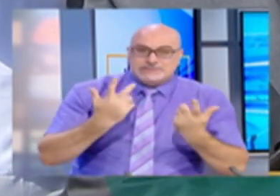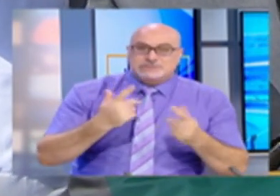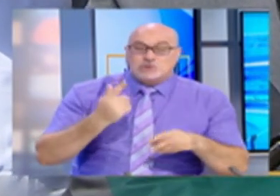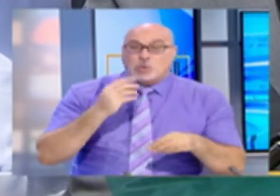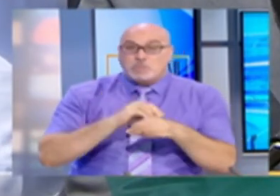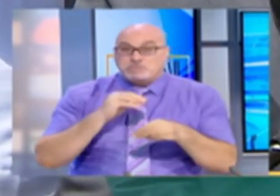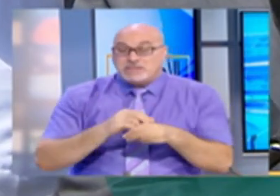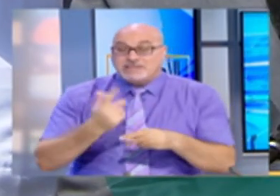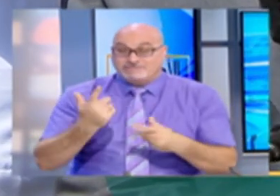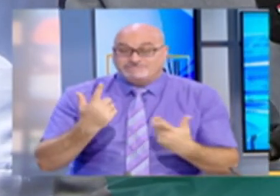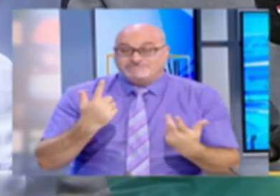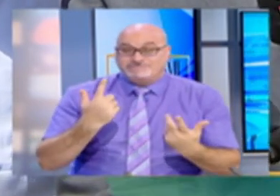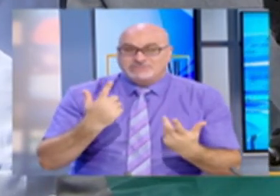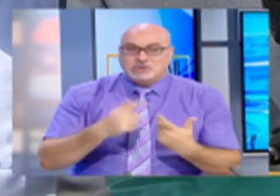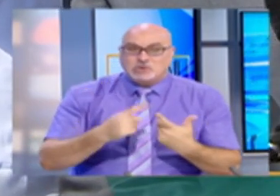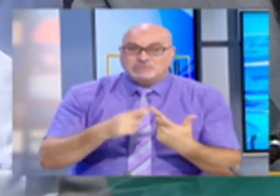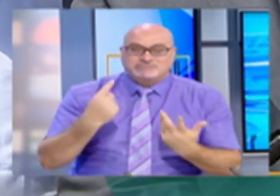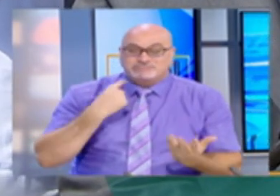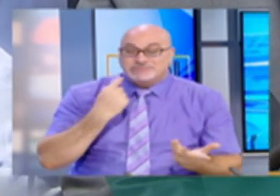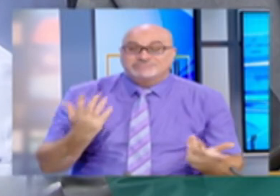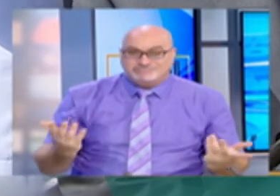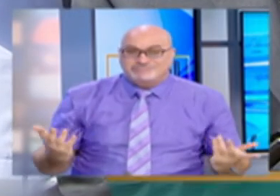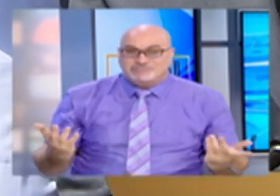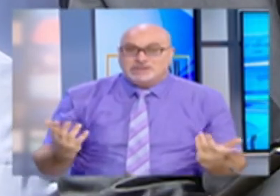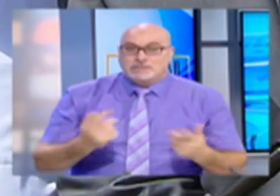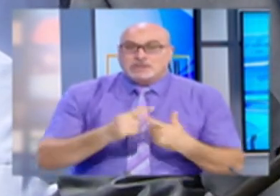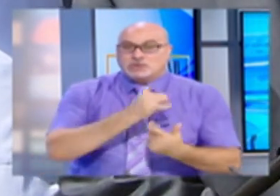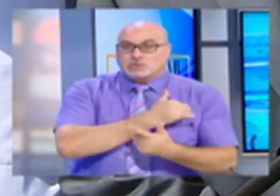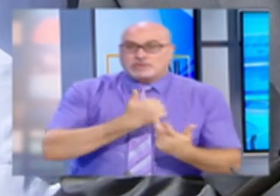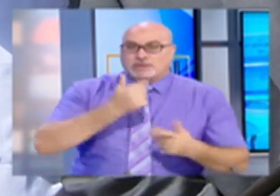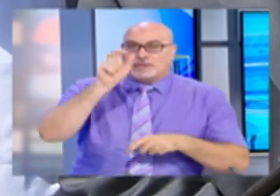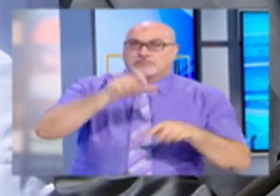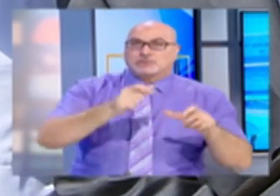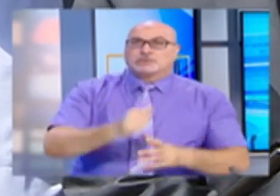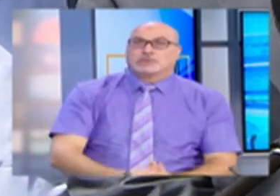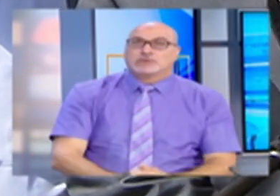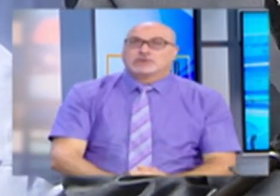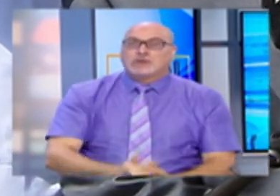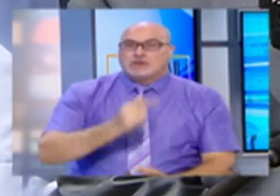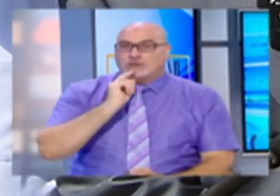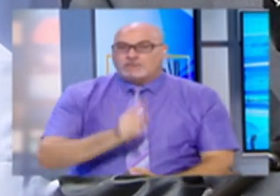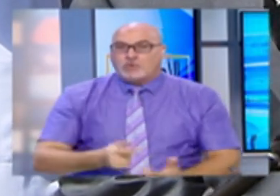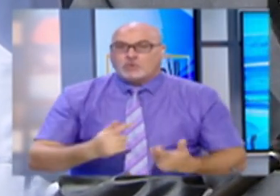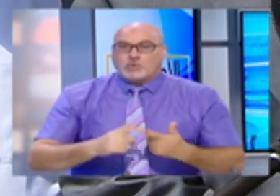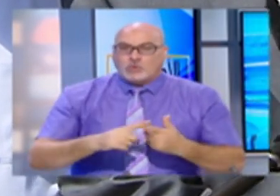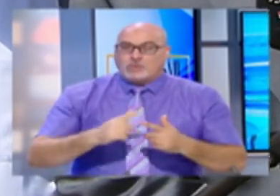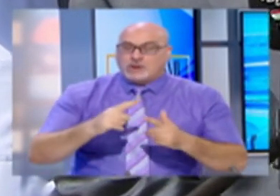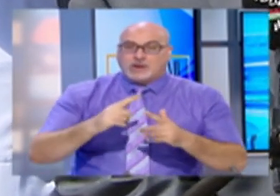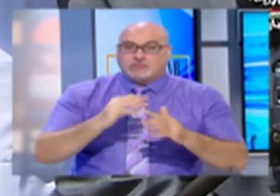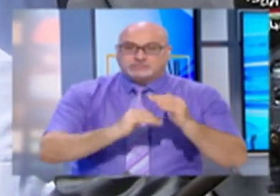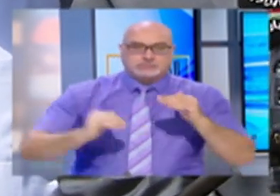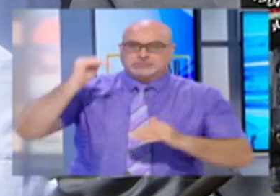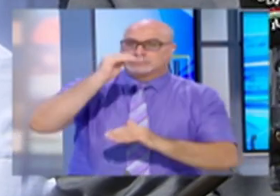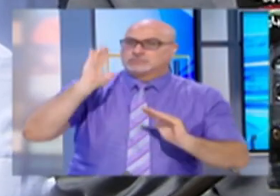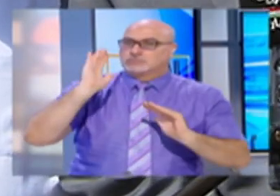بانعكاسات سلبية على الصحة الاجتماعية للعامل. إذن لابد من الخروج من هذه المرحلة، لابد من الخروج،